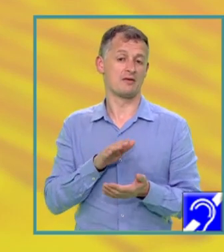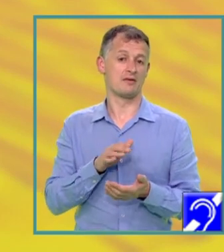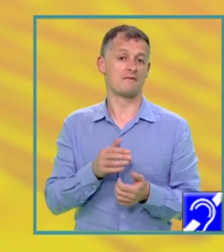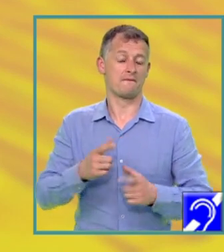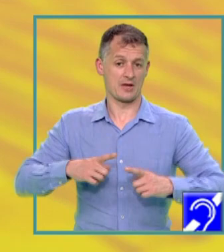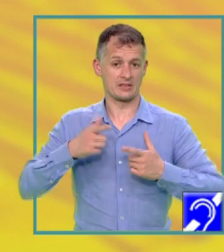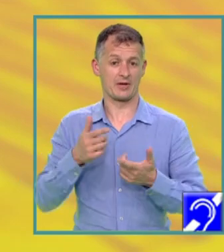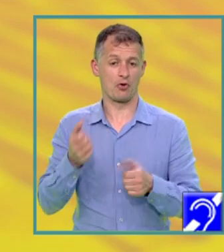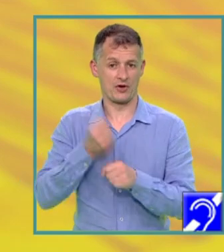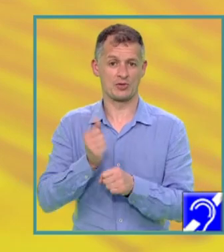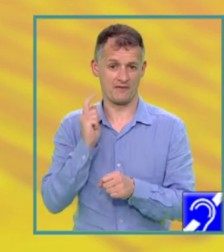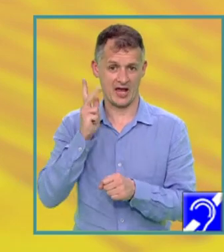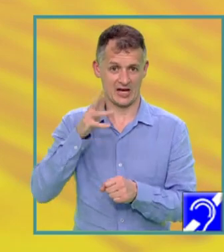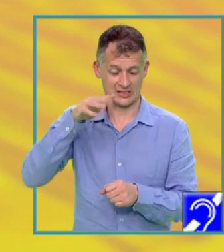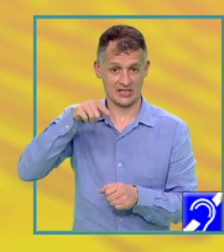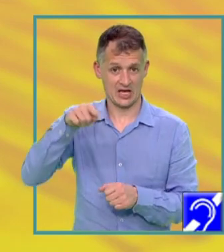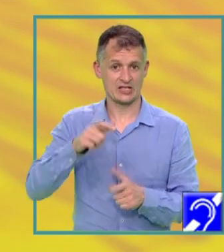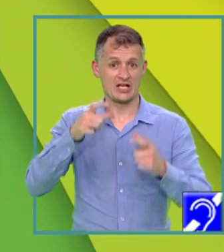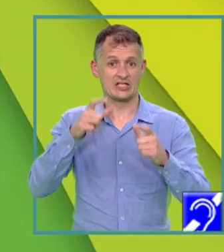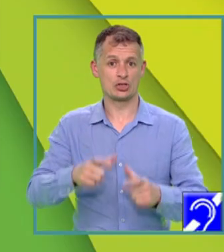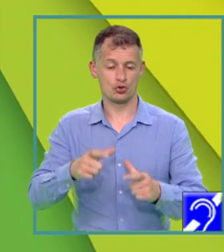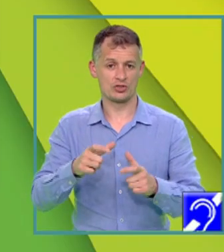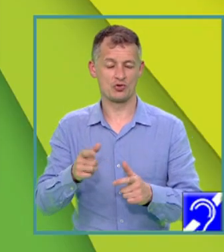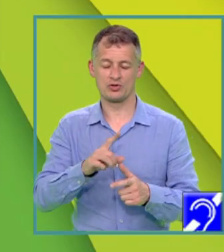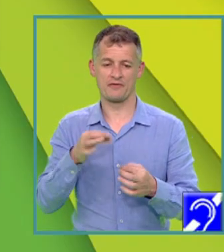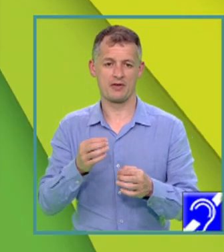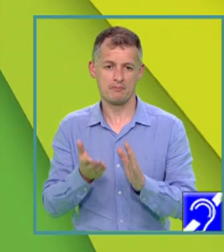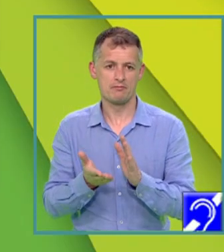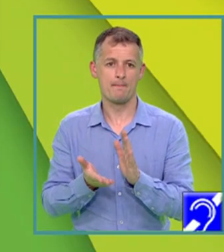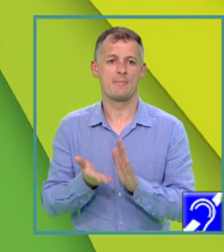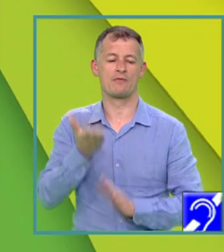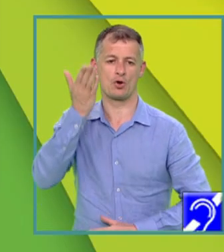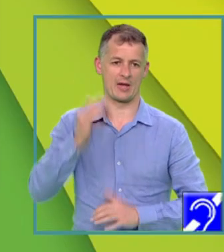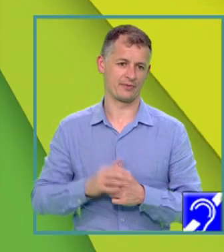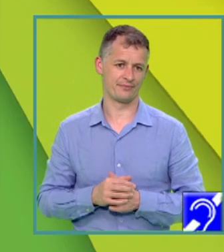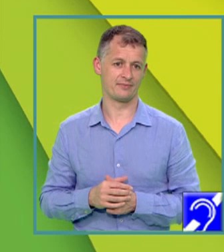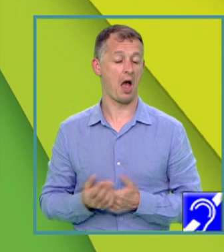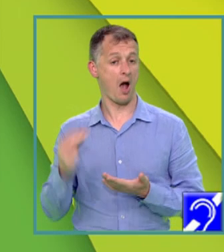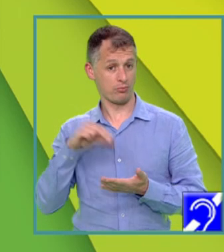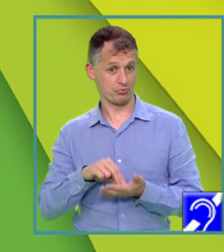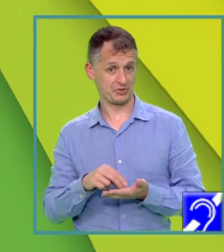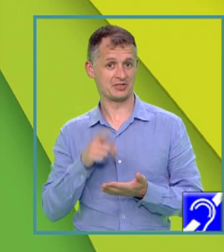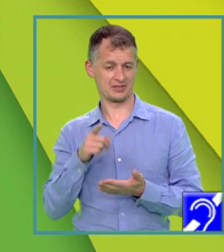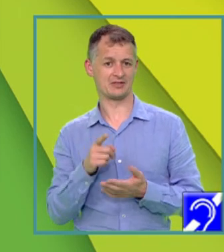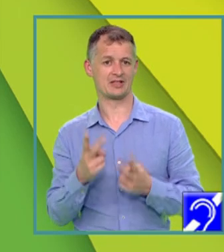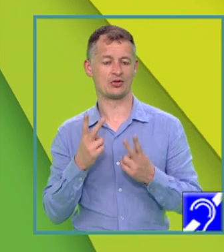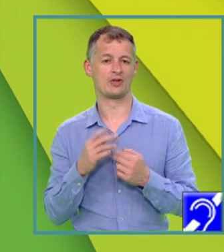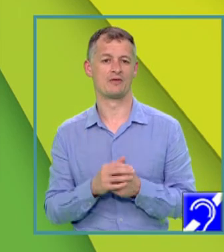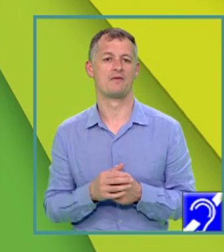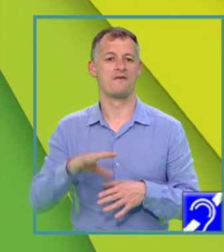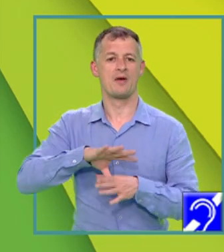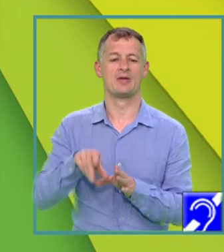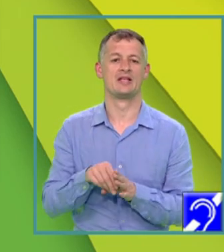în cadrul acelei instituții, nu va mai fi performat. Iată că am pus ca titulatură familia ca instituție